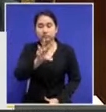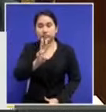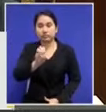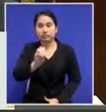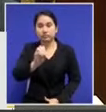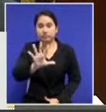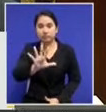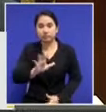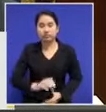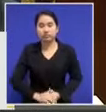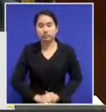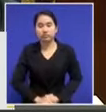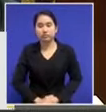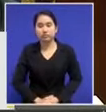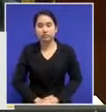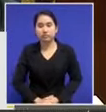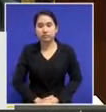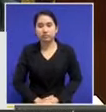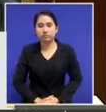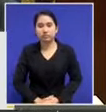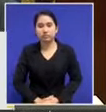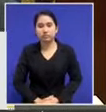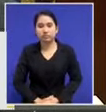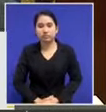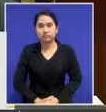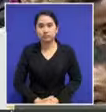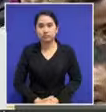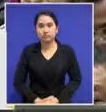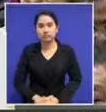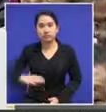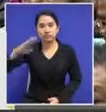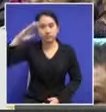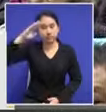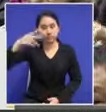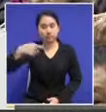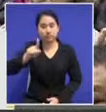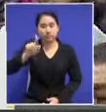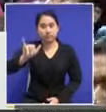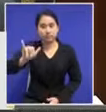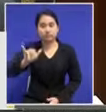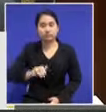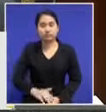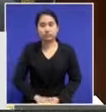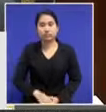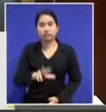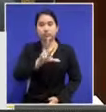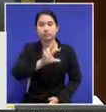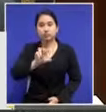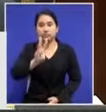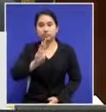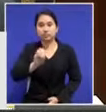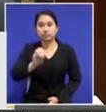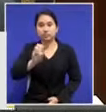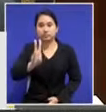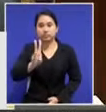365นางพิชรัตน์เลาหะพงชนะ พลเอกประยุทธ์จันทร์โอชาค่ะ 366นายพิเช